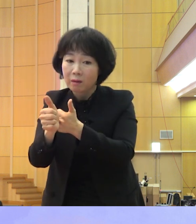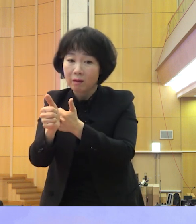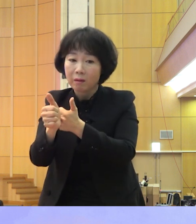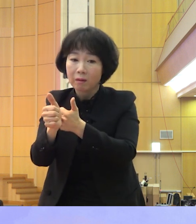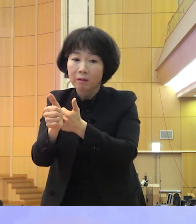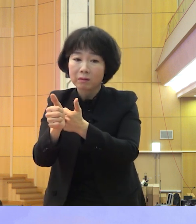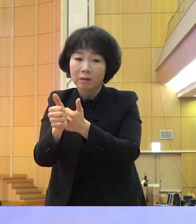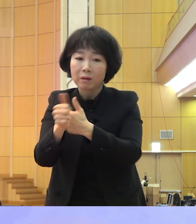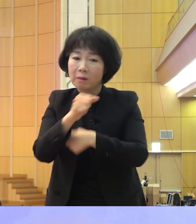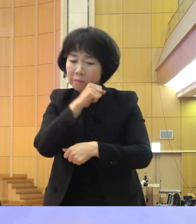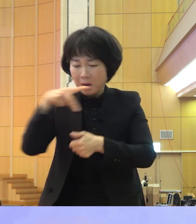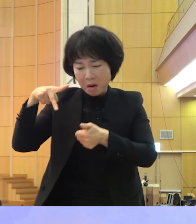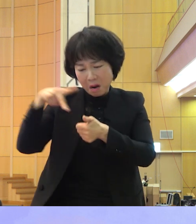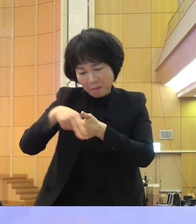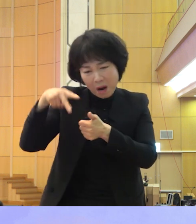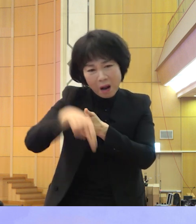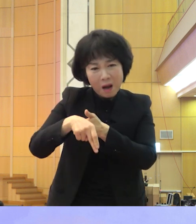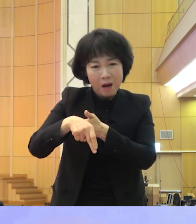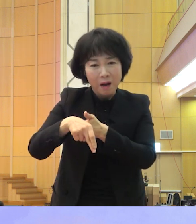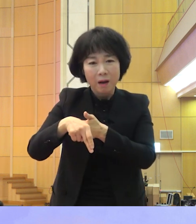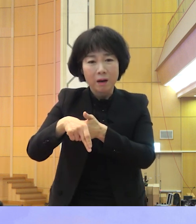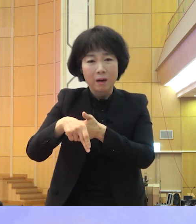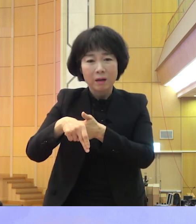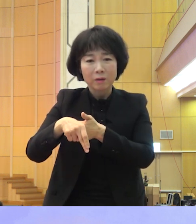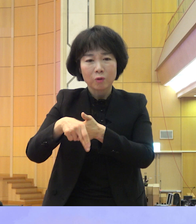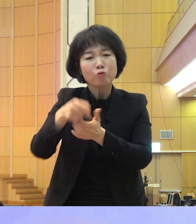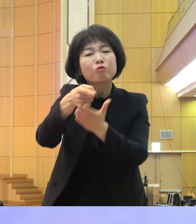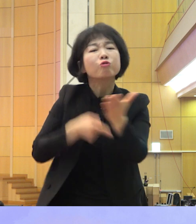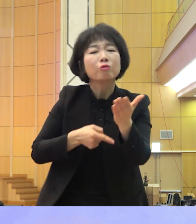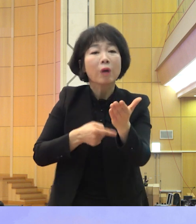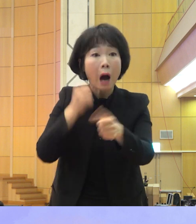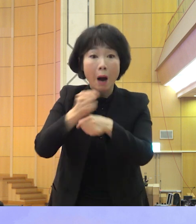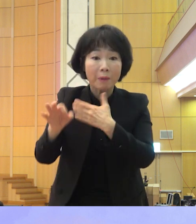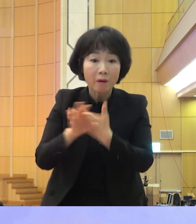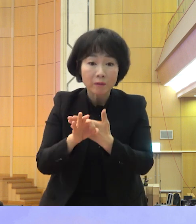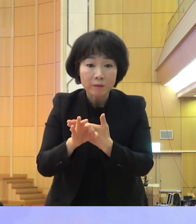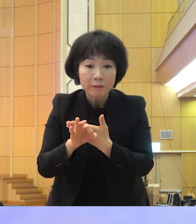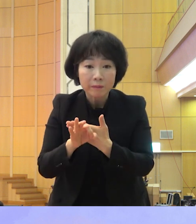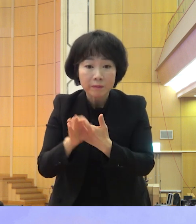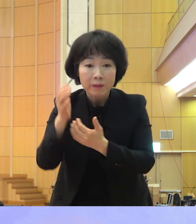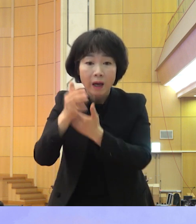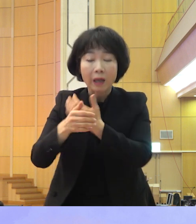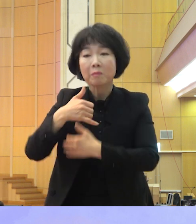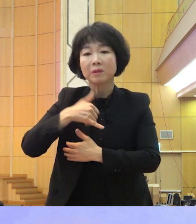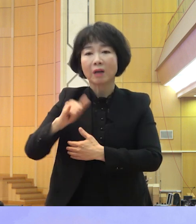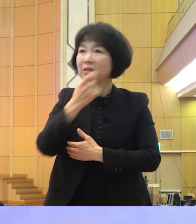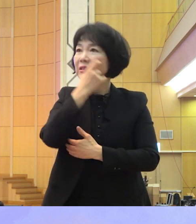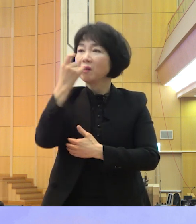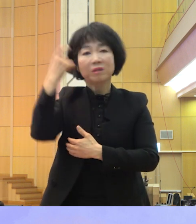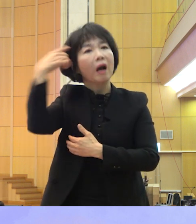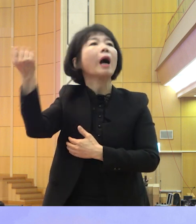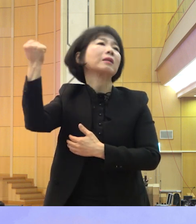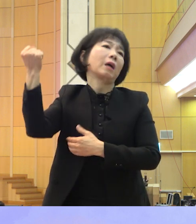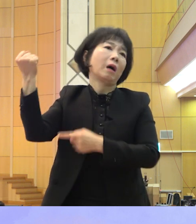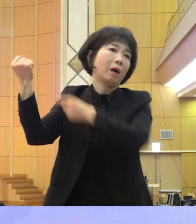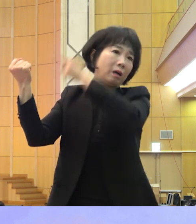자꾸만 양피를 베고 포피를 베어내고 그렇게 포경 수술을 해버리면 이제 하나님의 자녀의 정표다 라고 말할